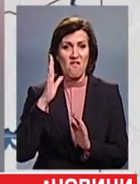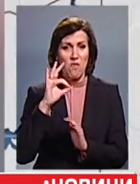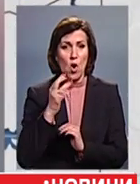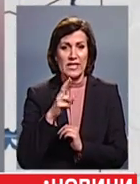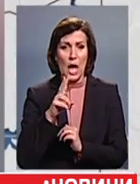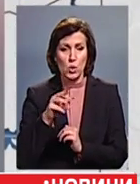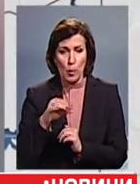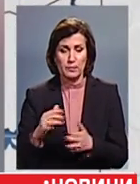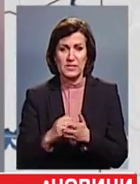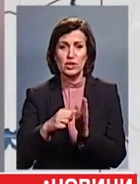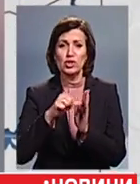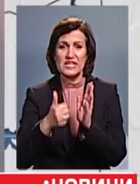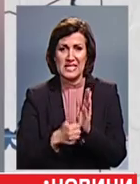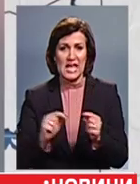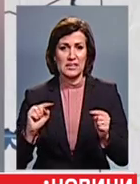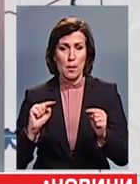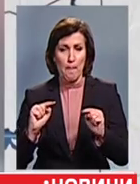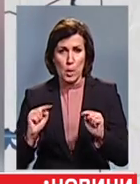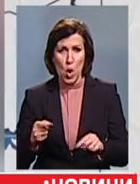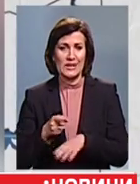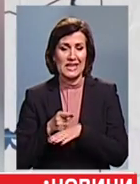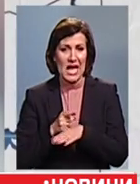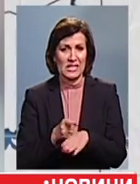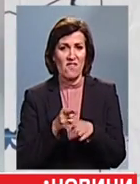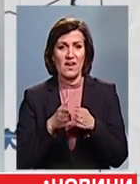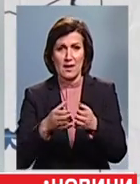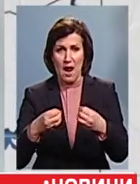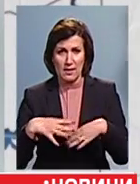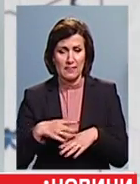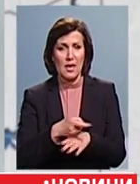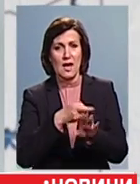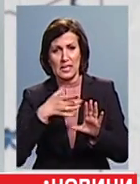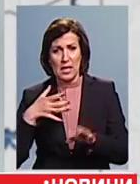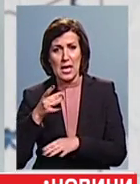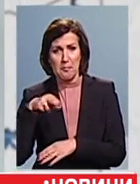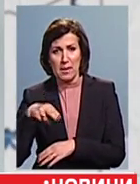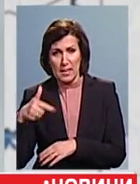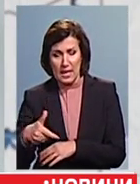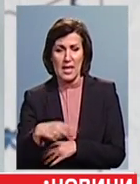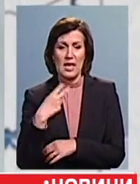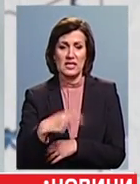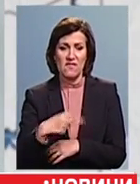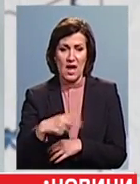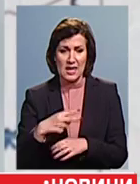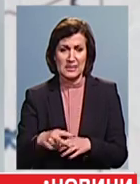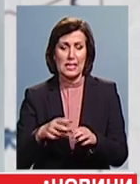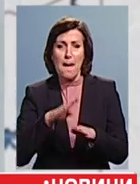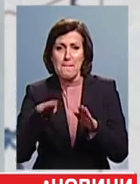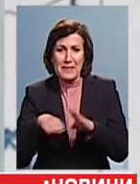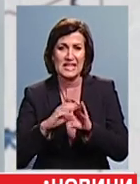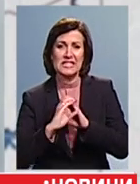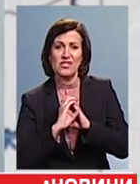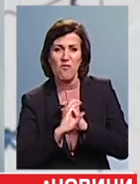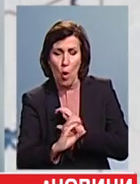знайшли, зокрема, 16 протитанкових керованих ракет, гранатомети РПГ, зо два десятки підствольних гранатометів